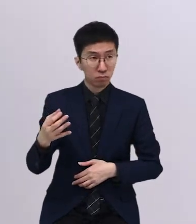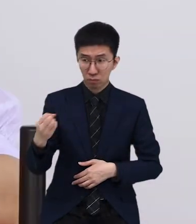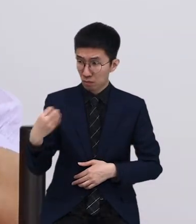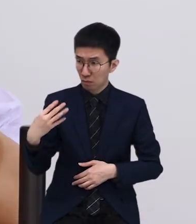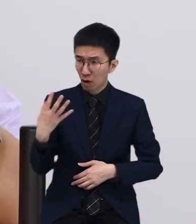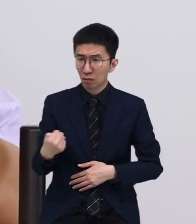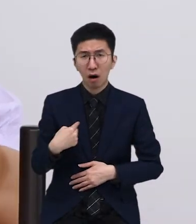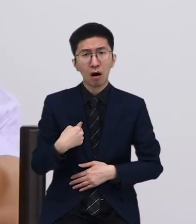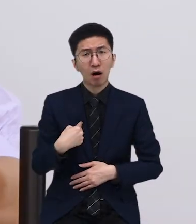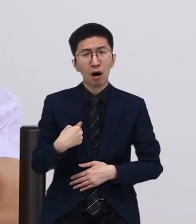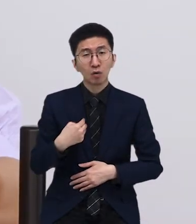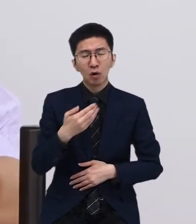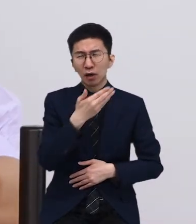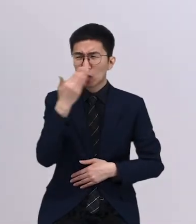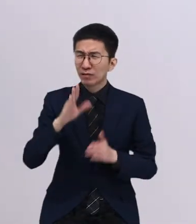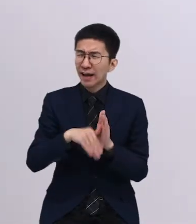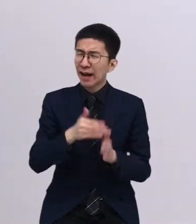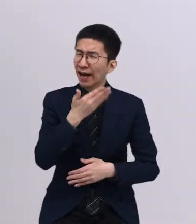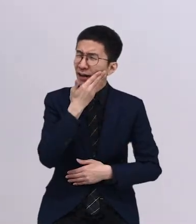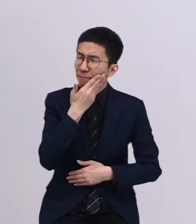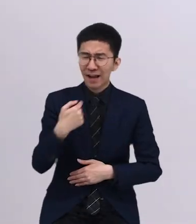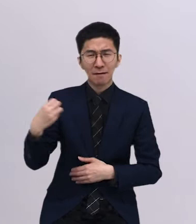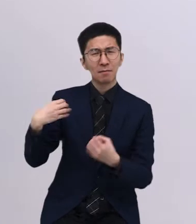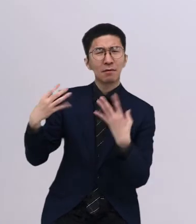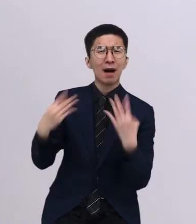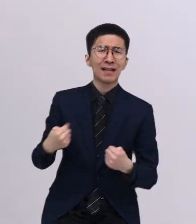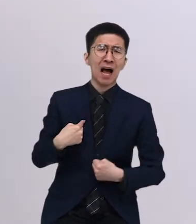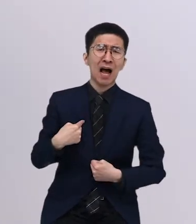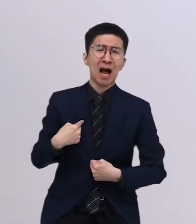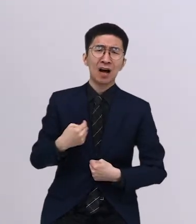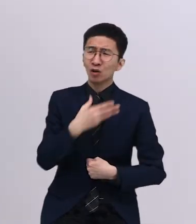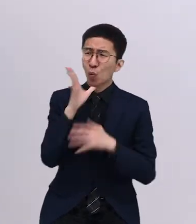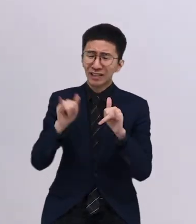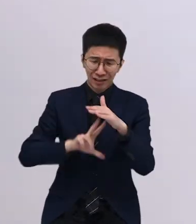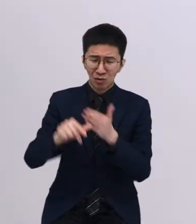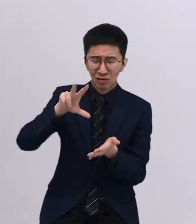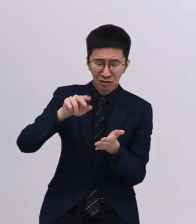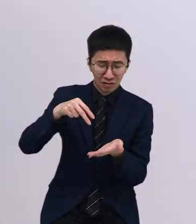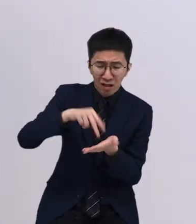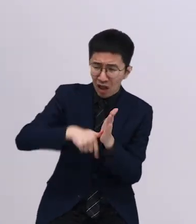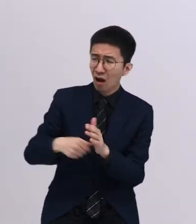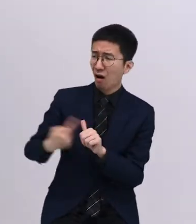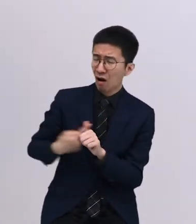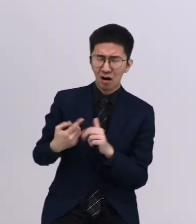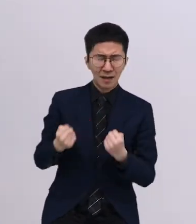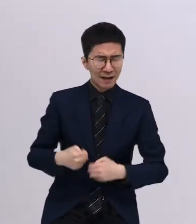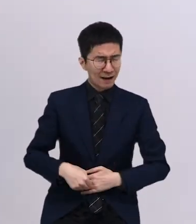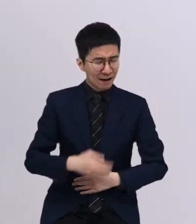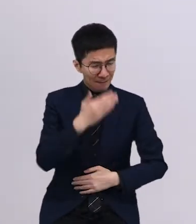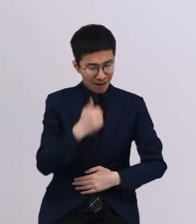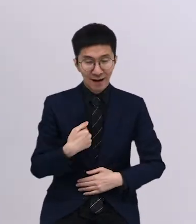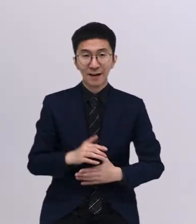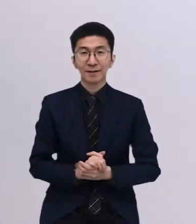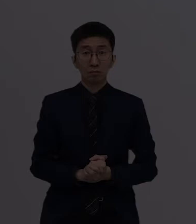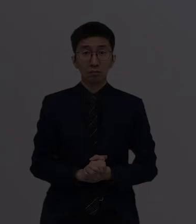있었고 젊은데 안 됐다. 이런 말씀을 이제 지하철 타다가 하시고 그런 말들 되게